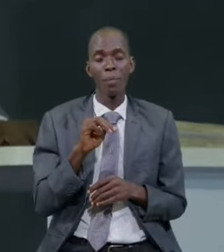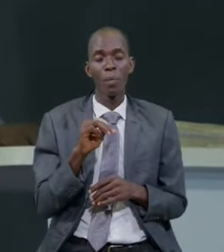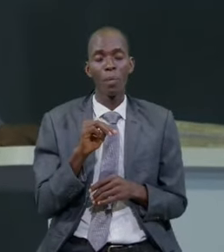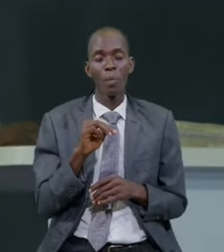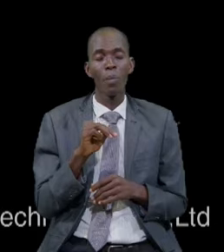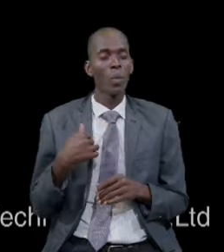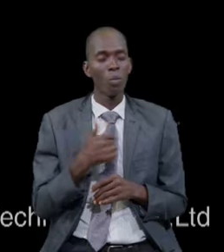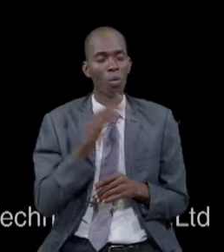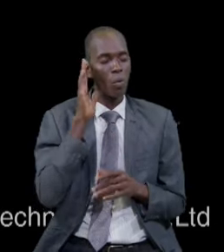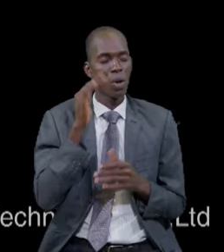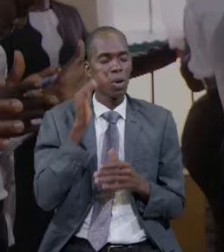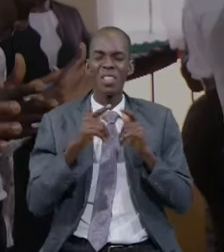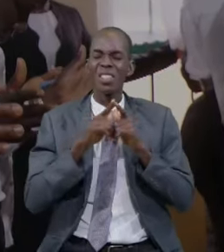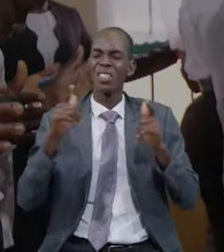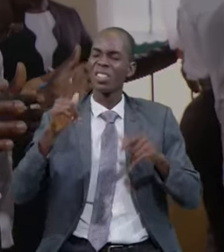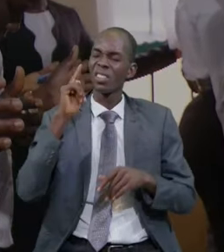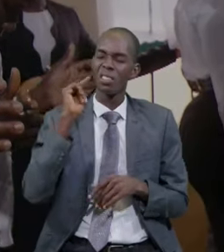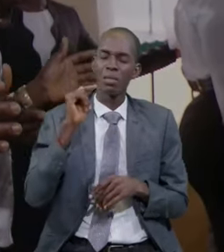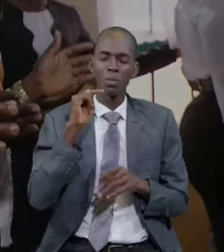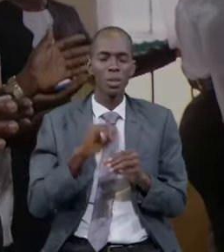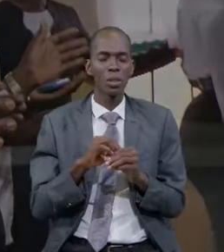reviens avec des témoignages frappants.